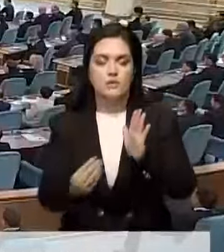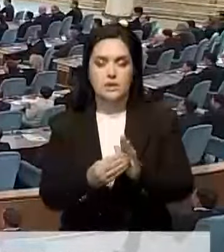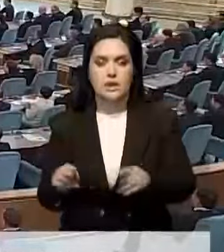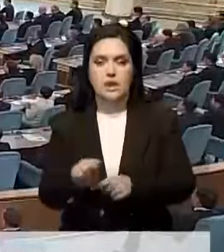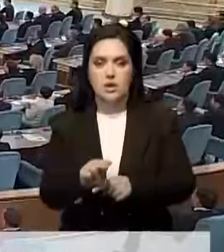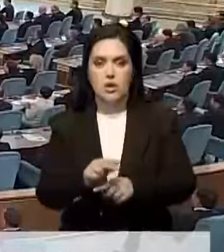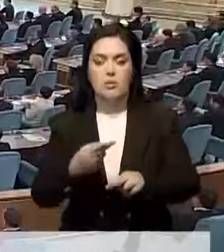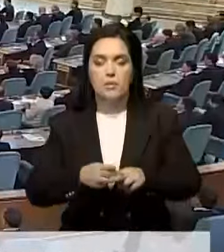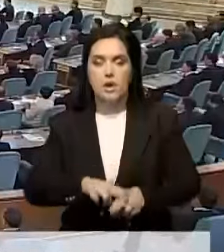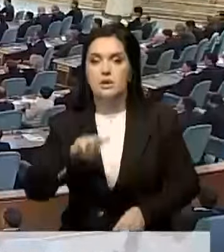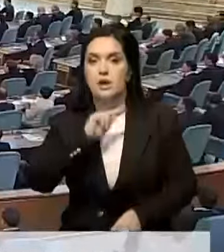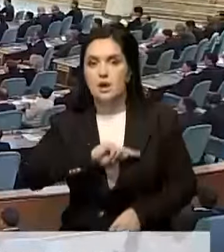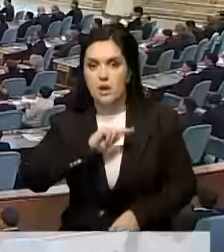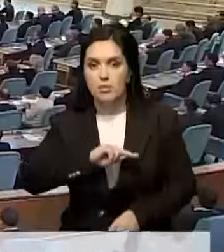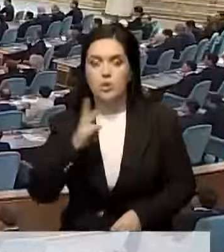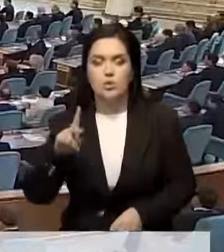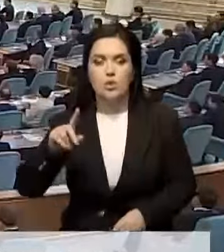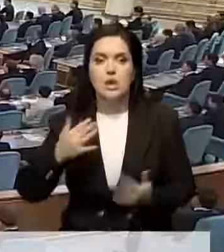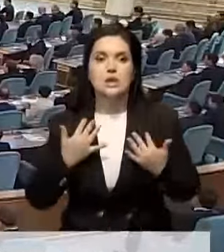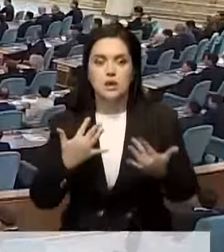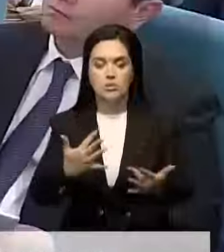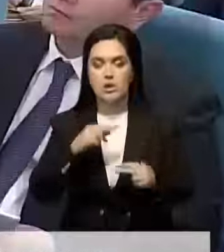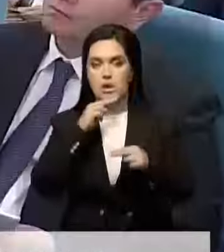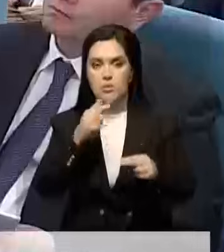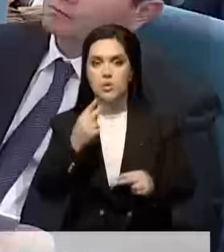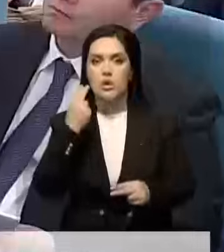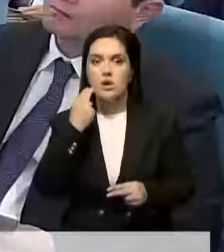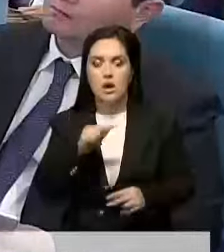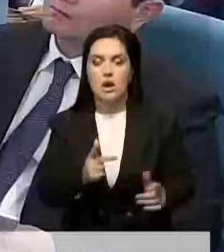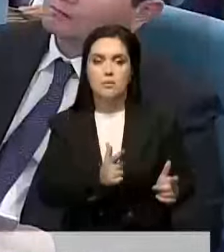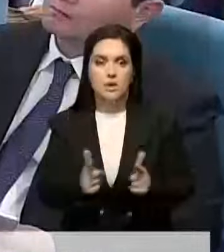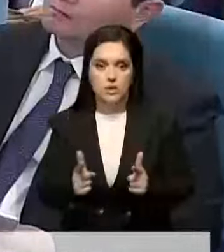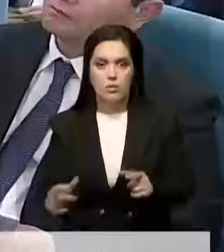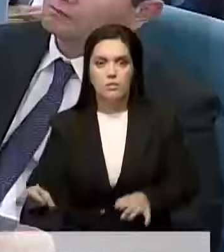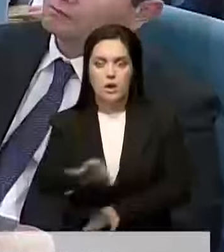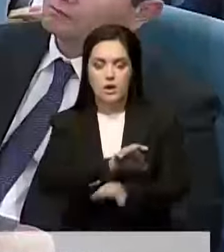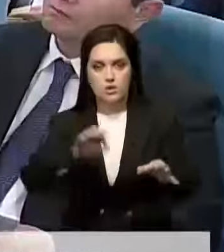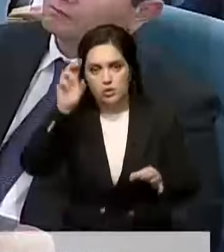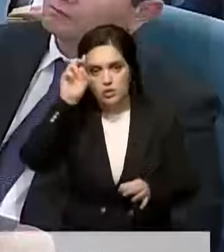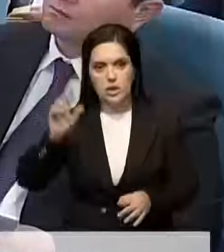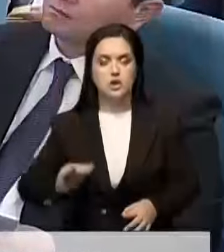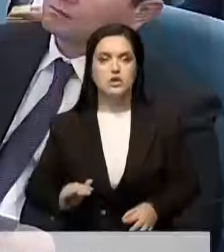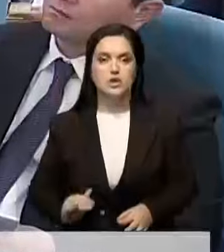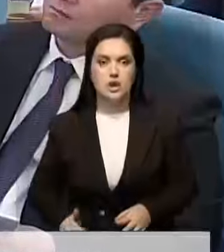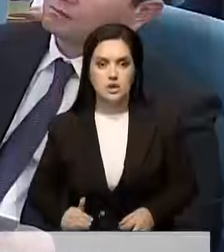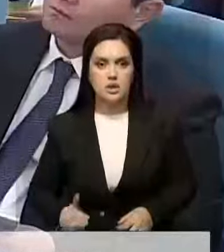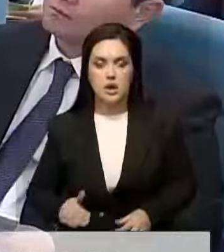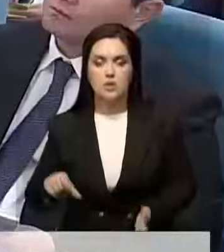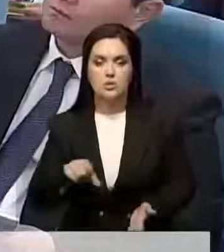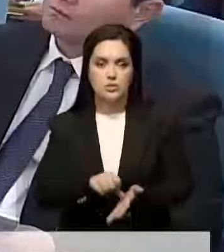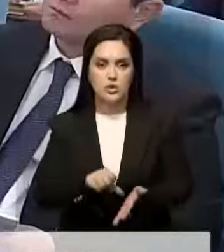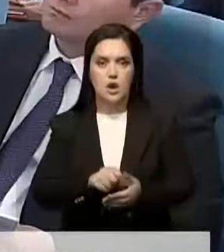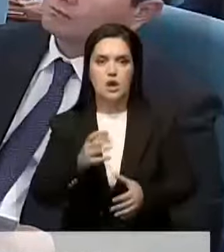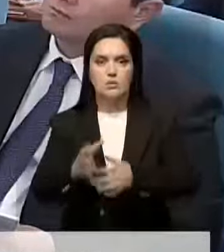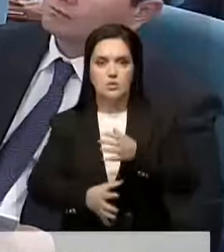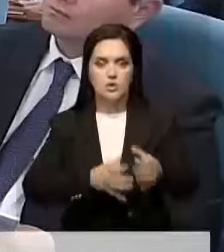работу. Требуется обратить внимание на более качественную подготовку проектов государственно-частного партнерства с участием